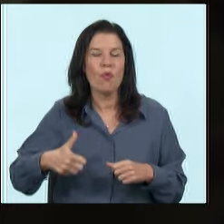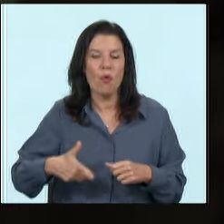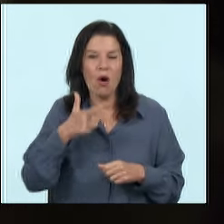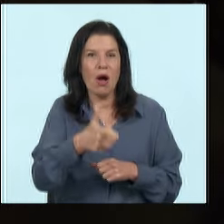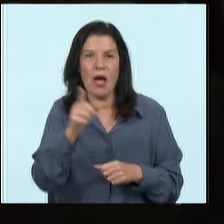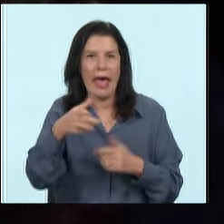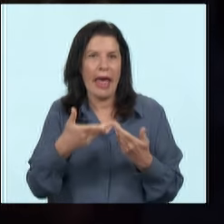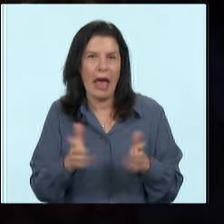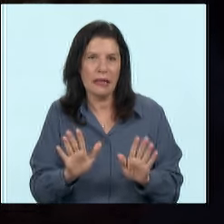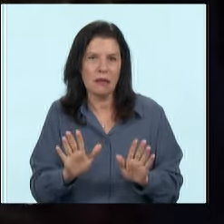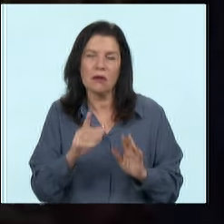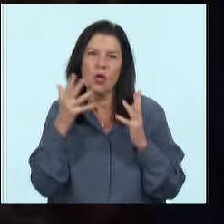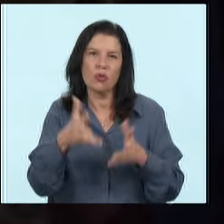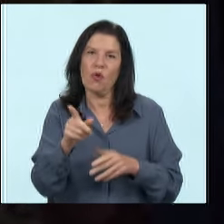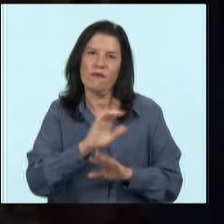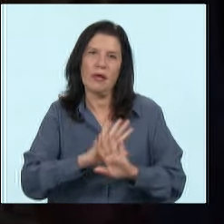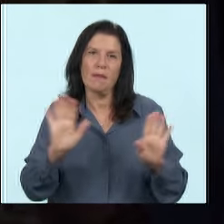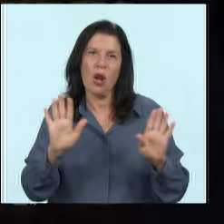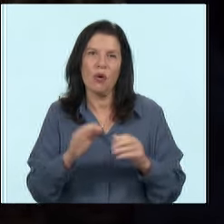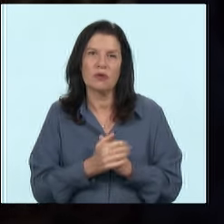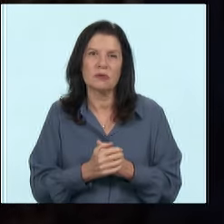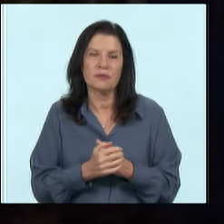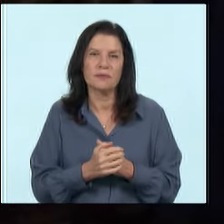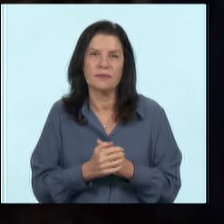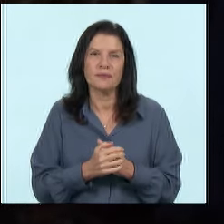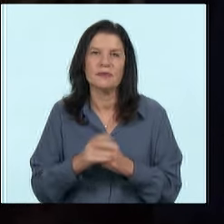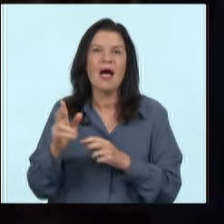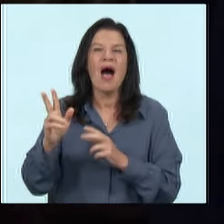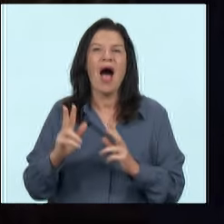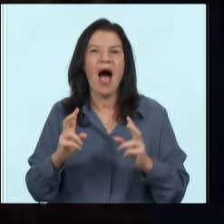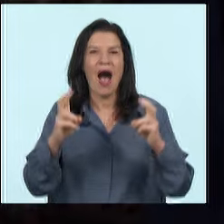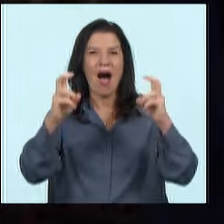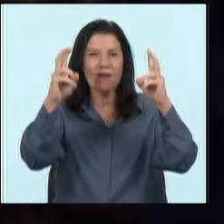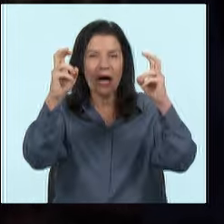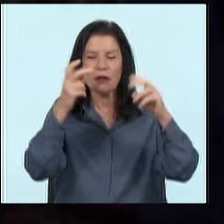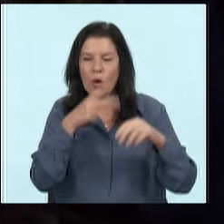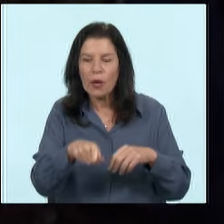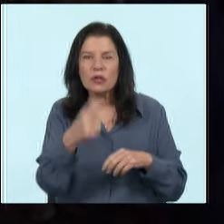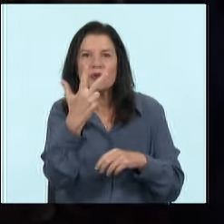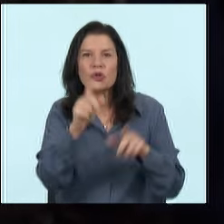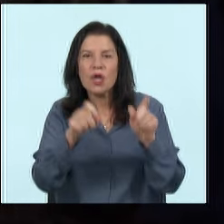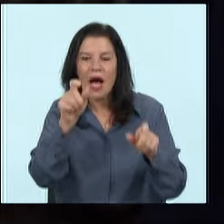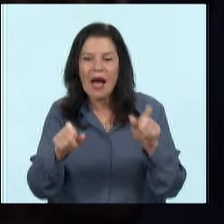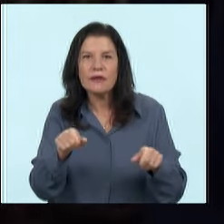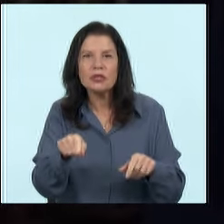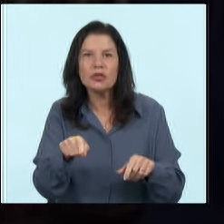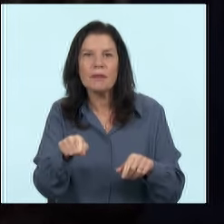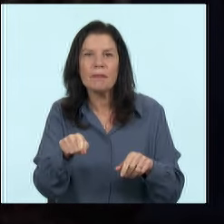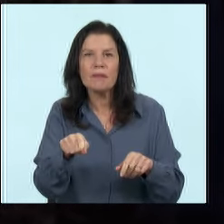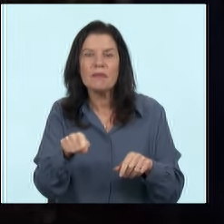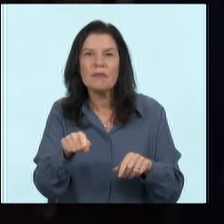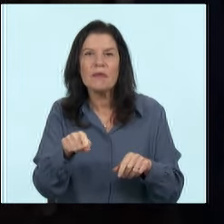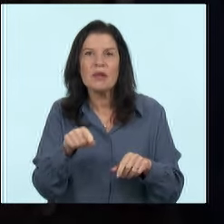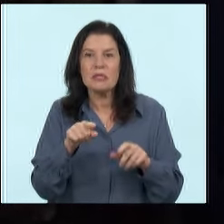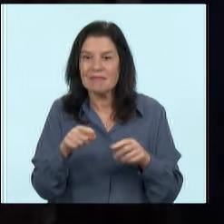האחרונה. זיהוי בתוך מרחב הלחימה של הרחפן, מזהה שלושה אנשים בטווחי אפס. חריג מאוד. זה